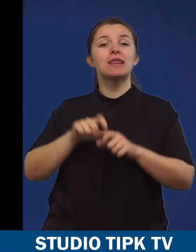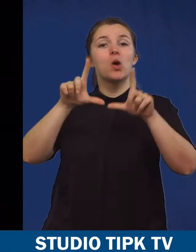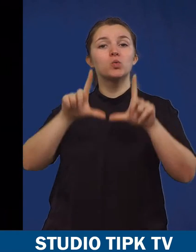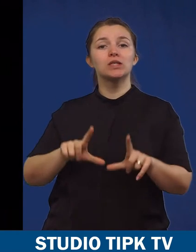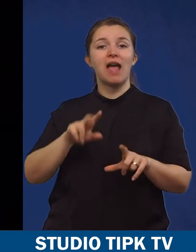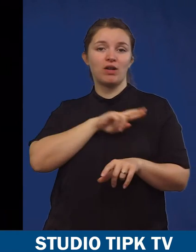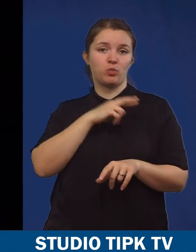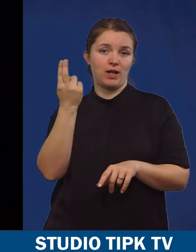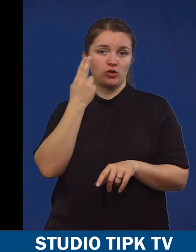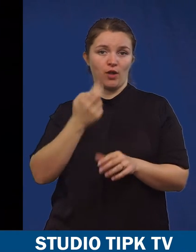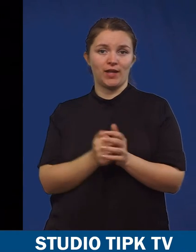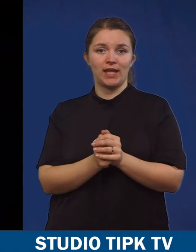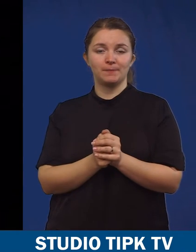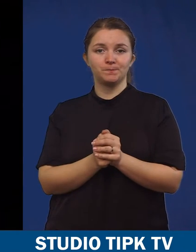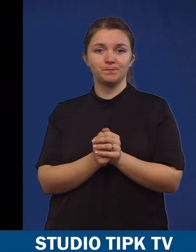Republike Slovenije.